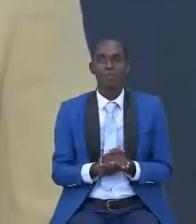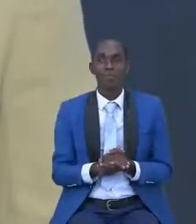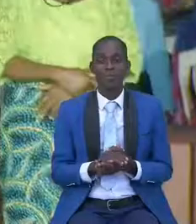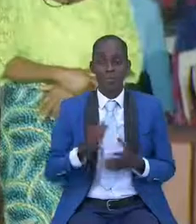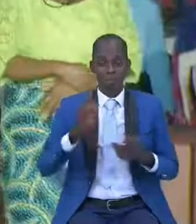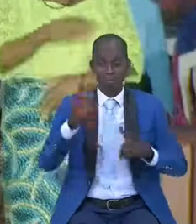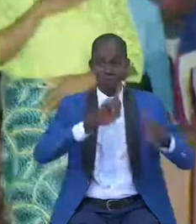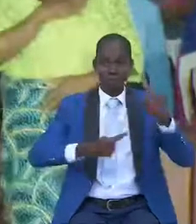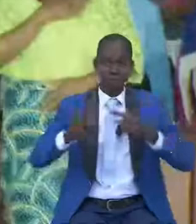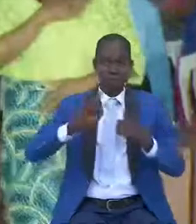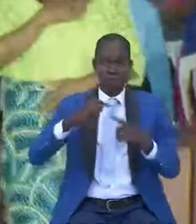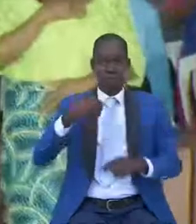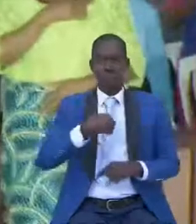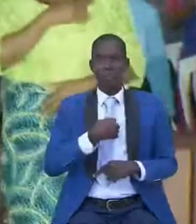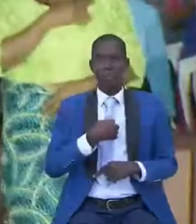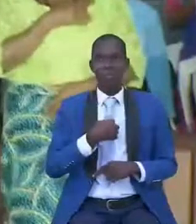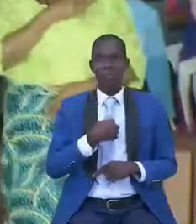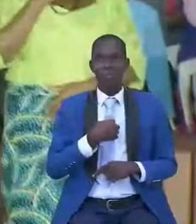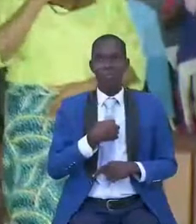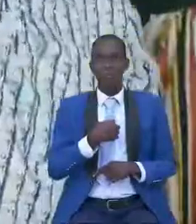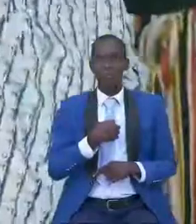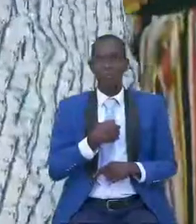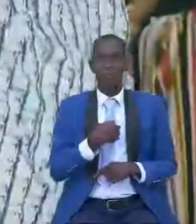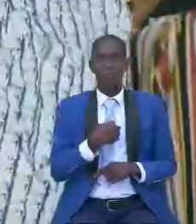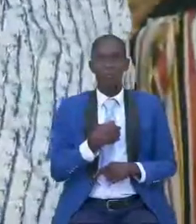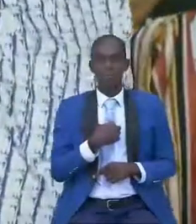envers le monde, mais envers toi. Pour moi.